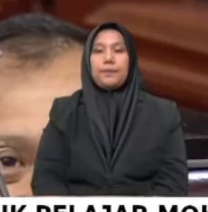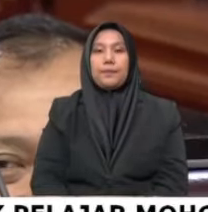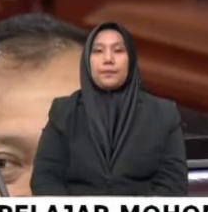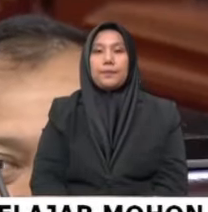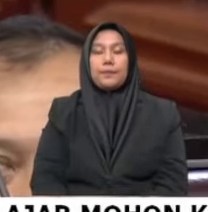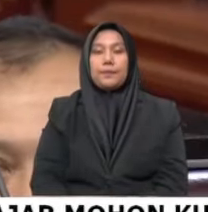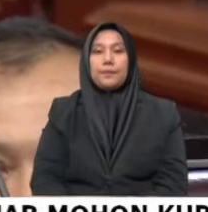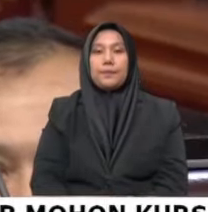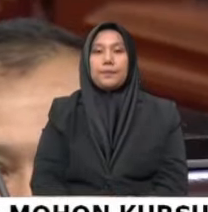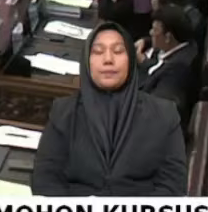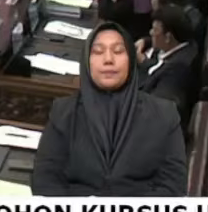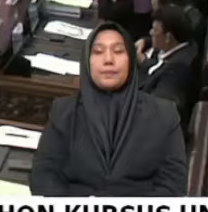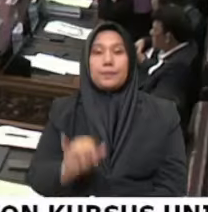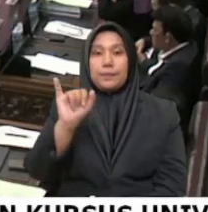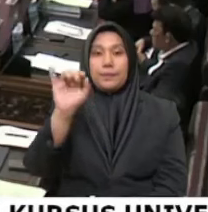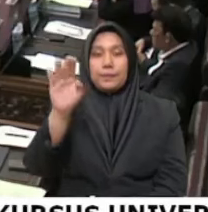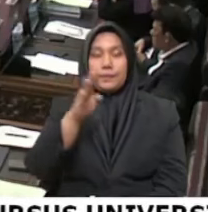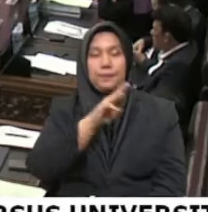Puan Menteri.